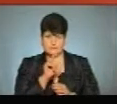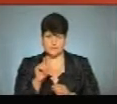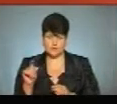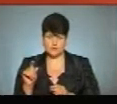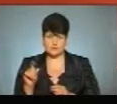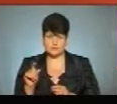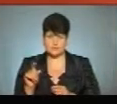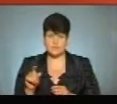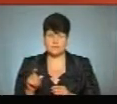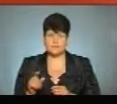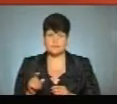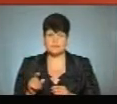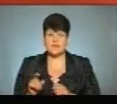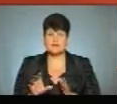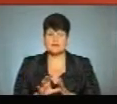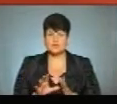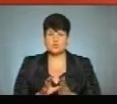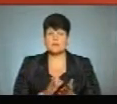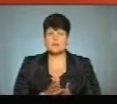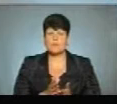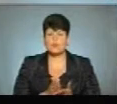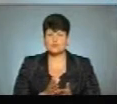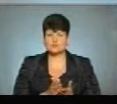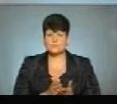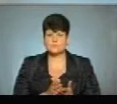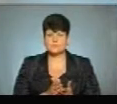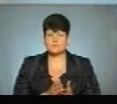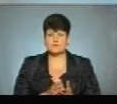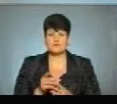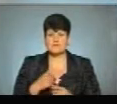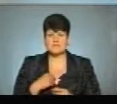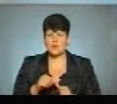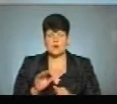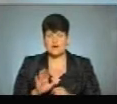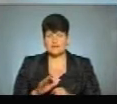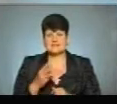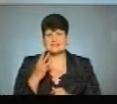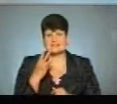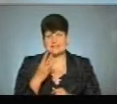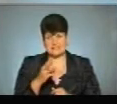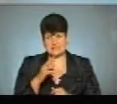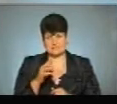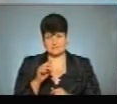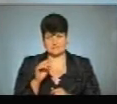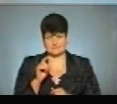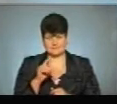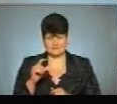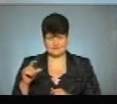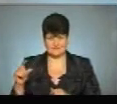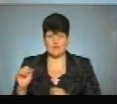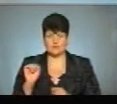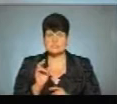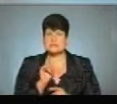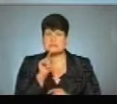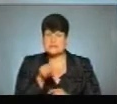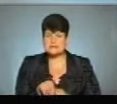віконечко, скажімо так, в розділі електронних послуг. В нас навіть не одне окреме віконечко, в нас є три, ну насправді можуть кожен мешканець може зайти на